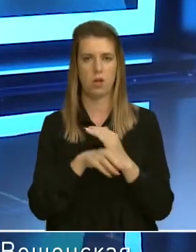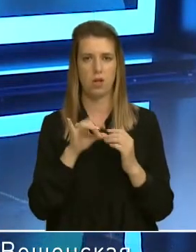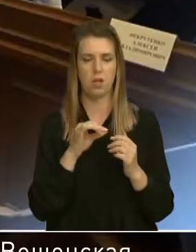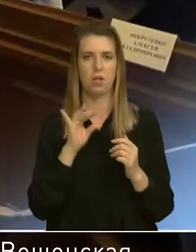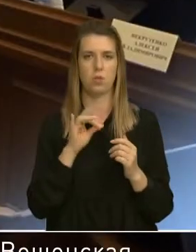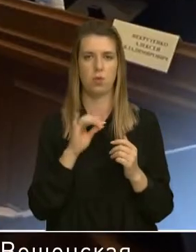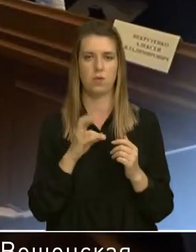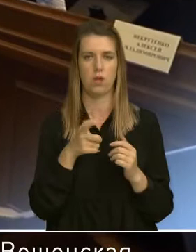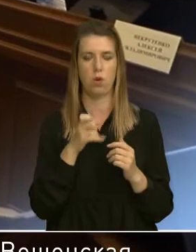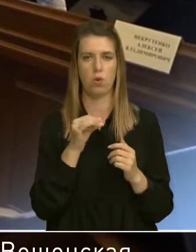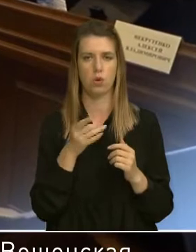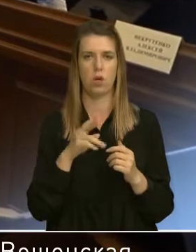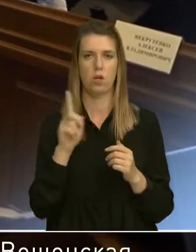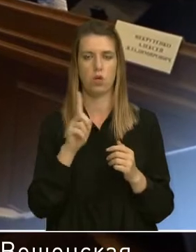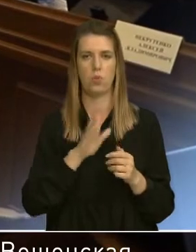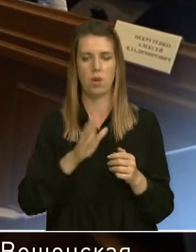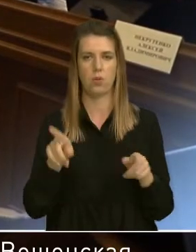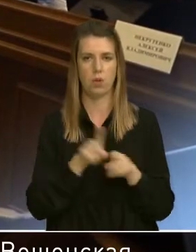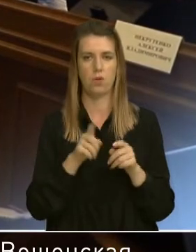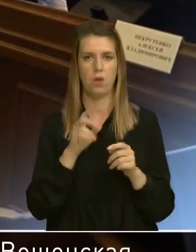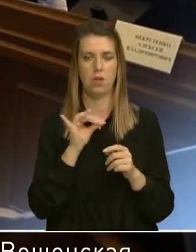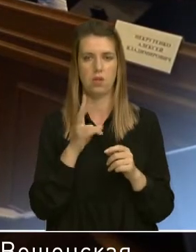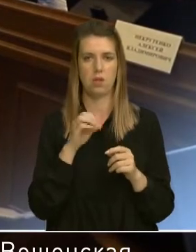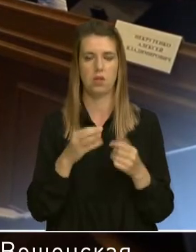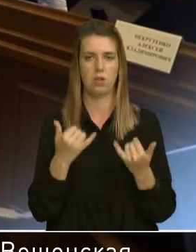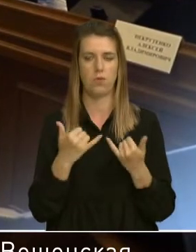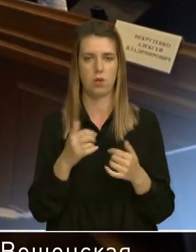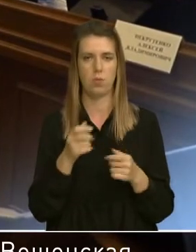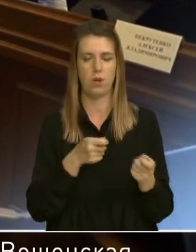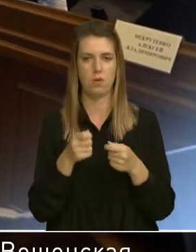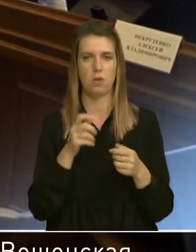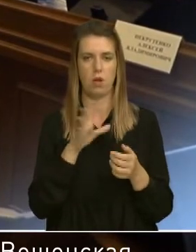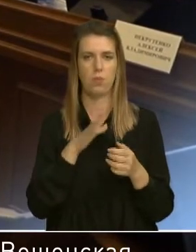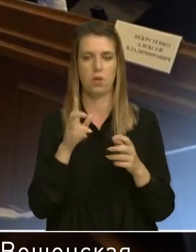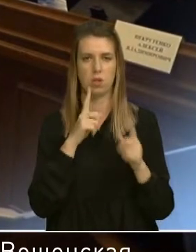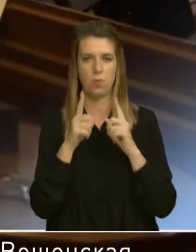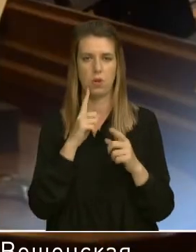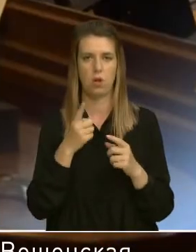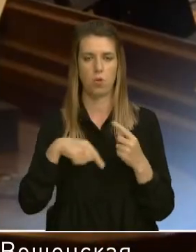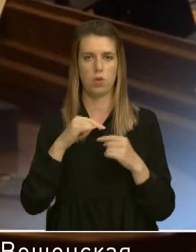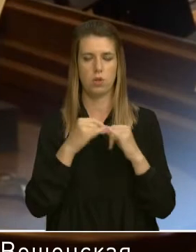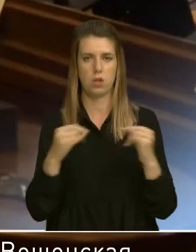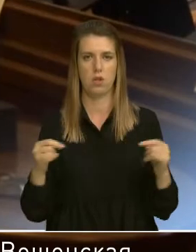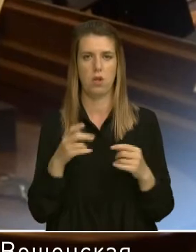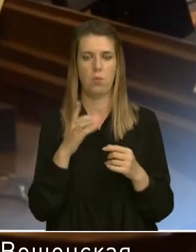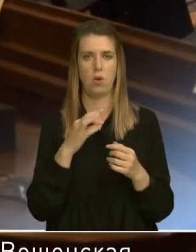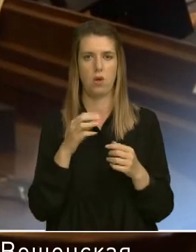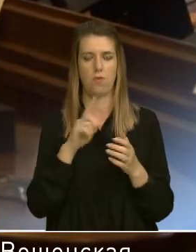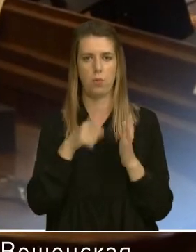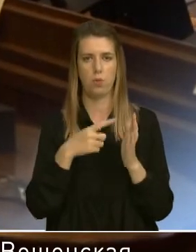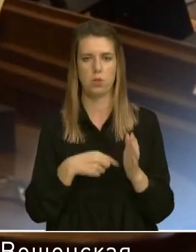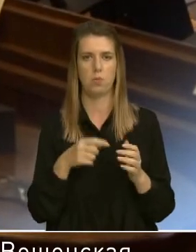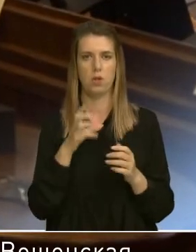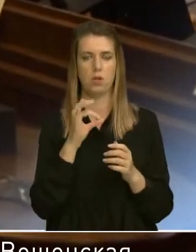и использования оружия. Чтобы избежать опасных инцидентов, сегодня в правительстве состоялось заседание круглого стола по актуальным